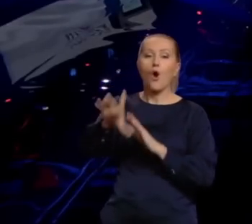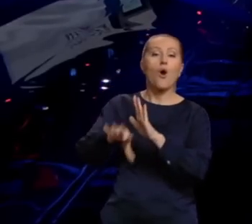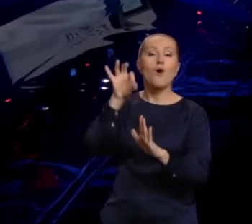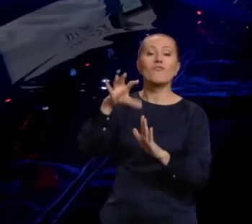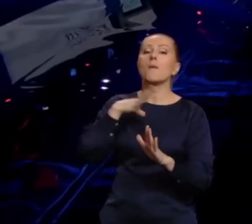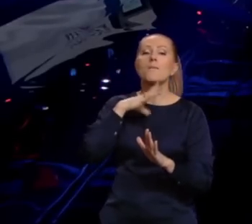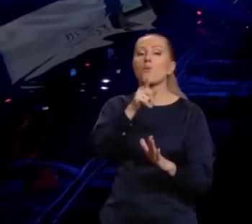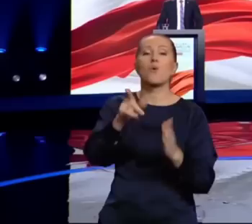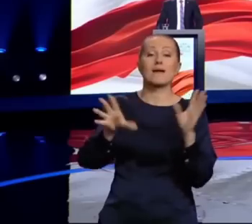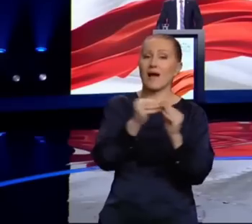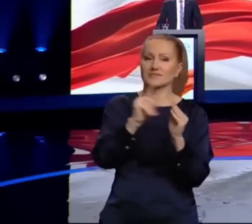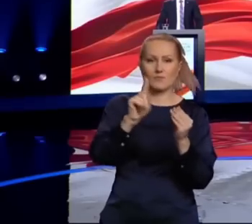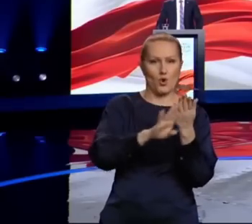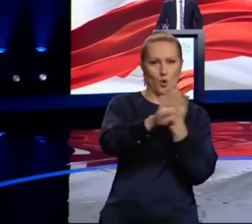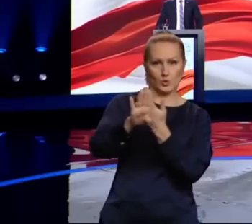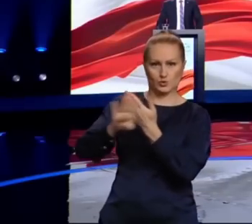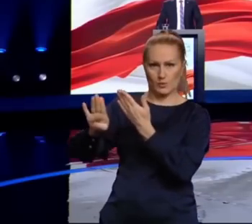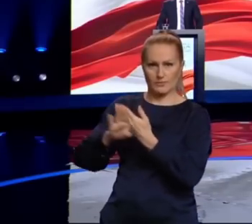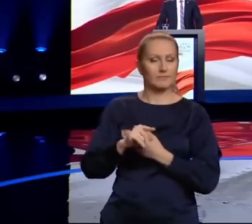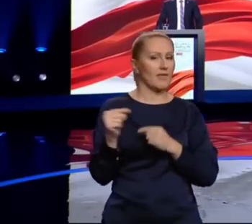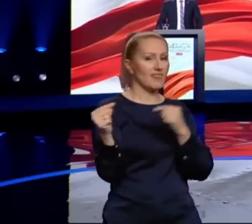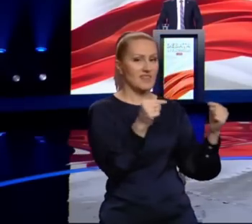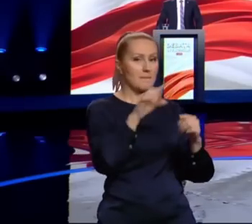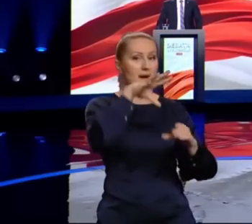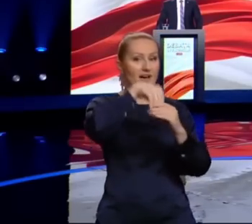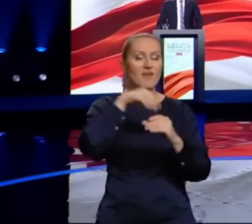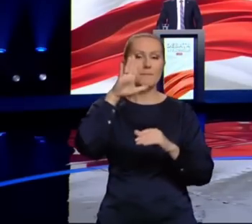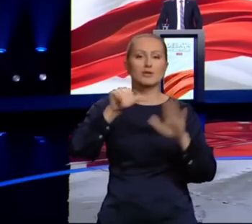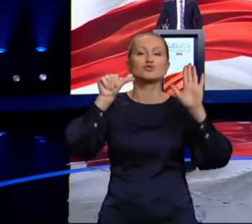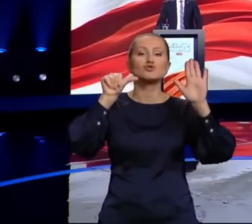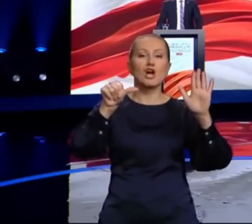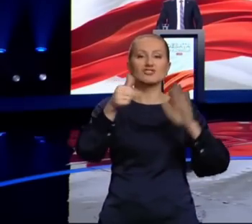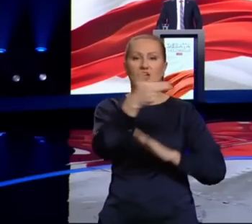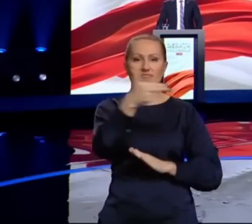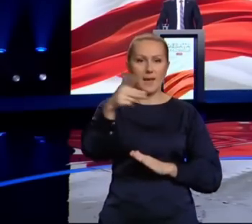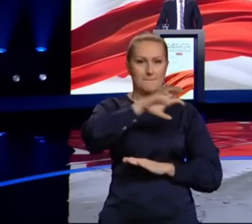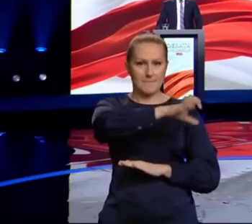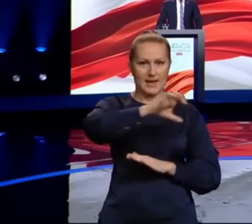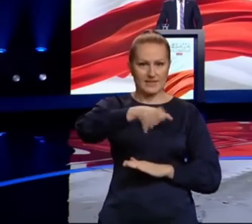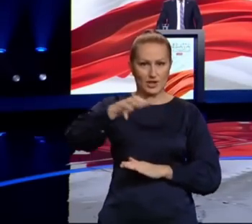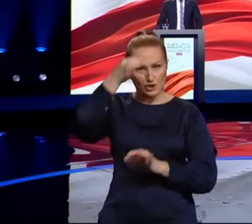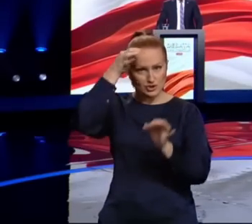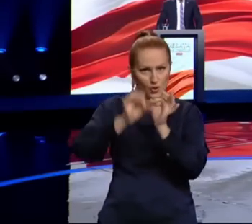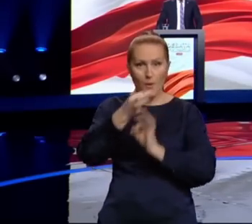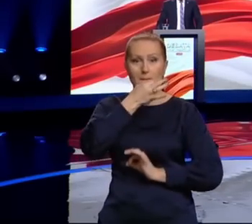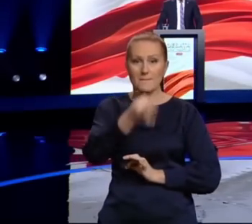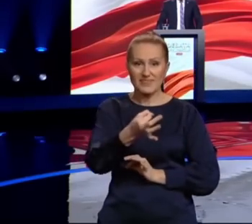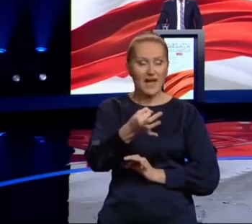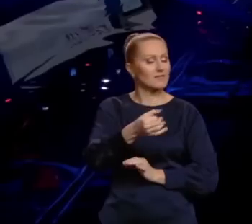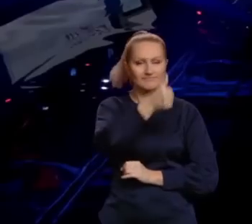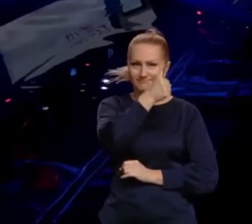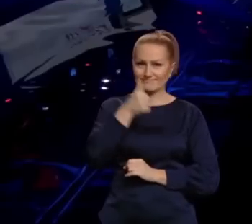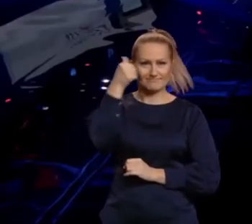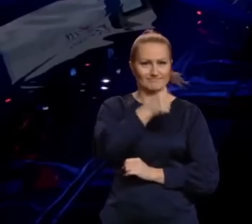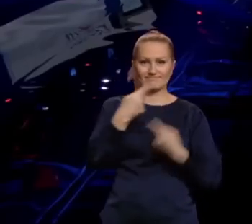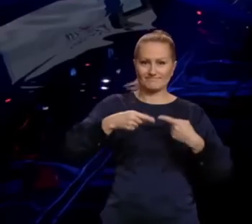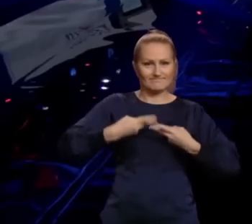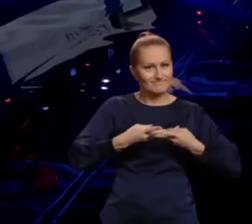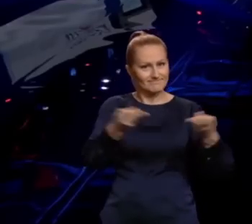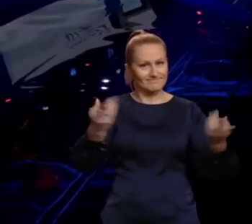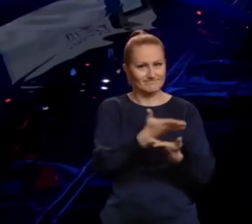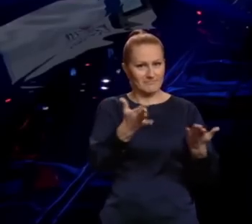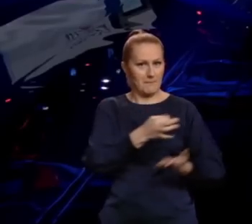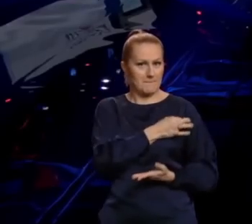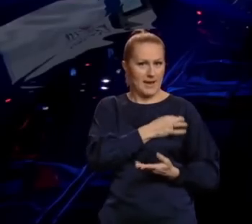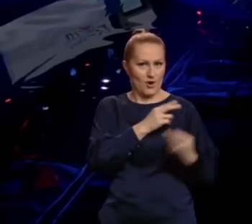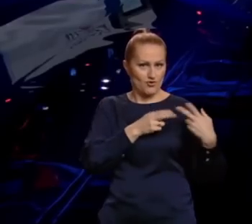Kotłownia? Debata będzie składać się z 6 znanych uczestnikom bloków tematycznych. Szczegółowe pytania zostały ty, ale nie były udostępniane komitetom.